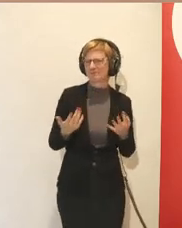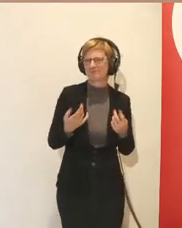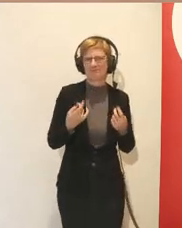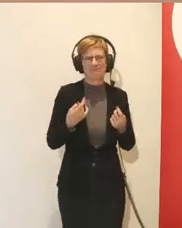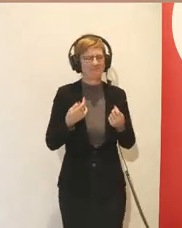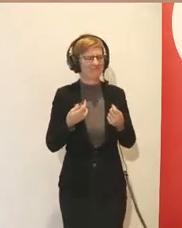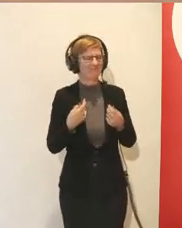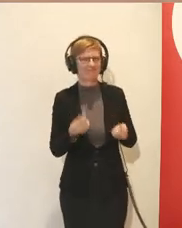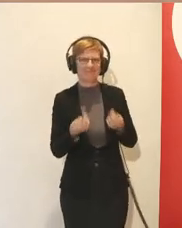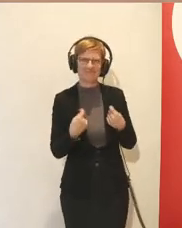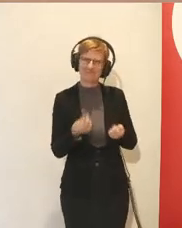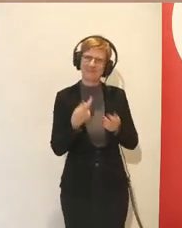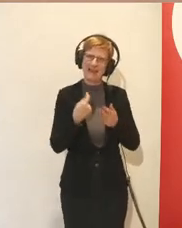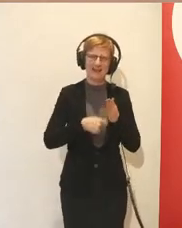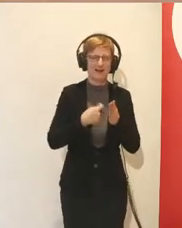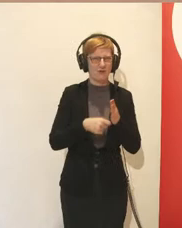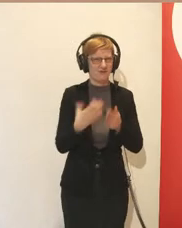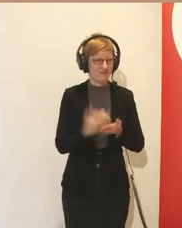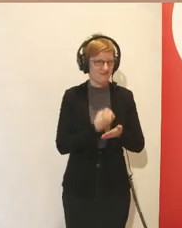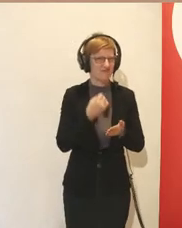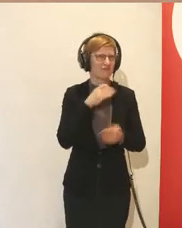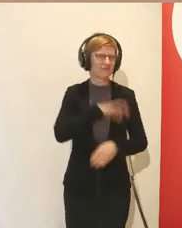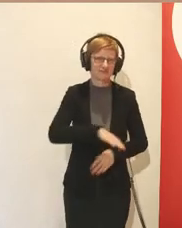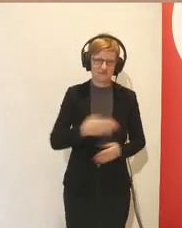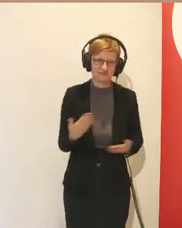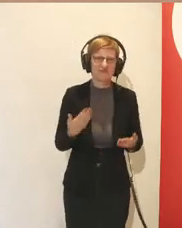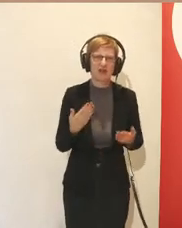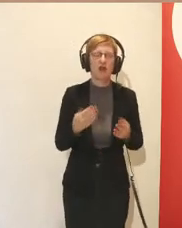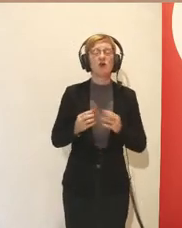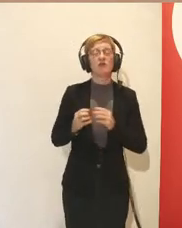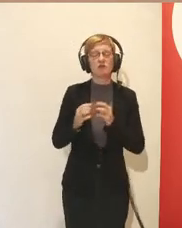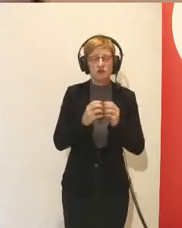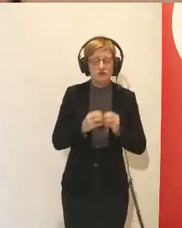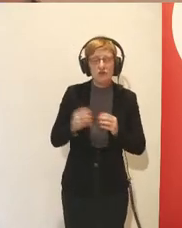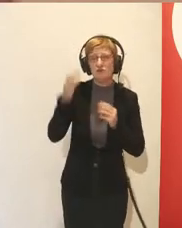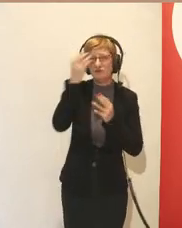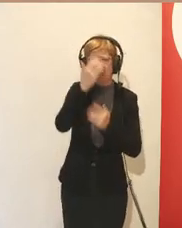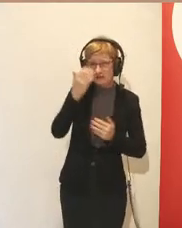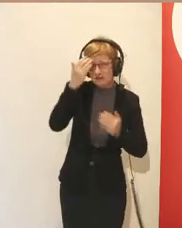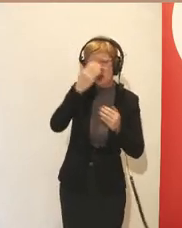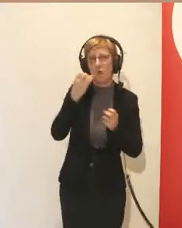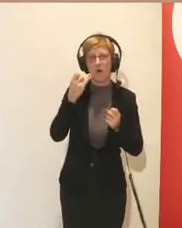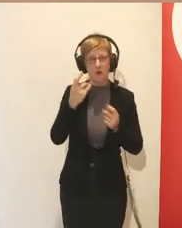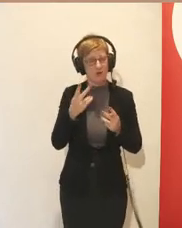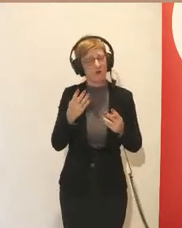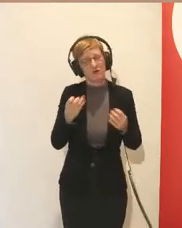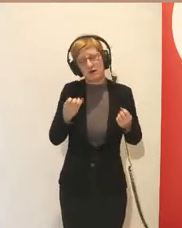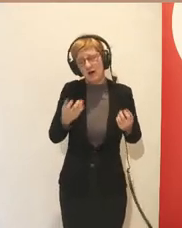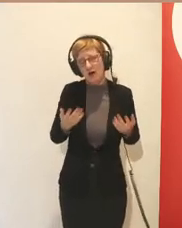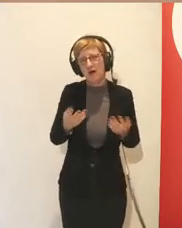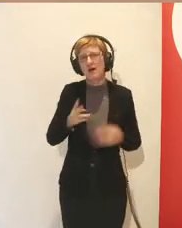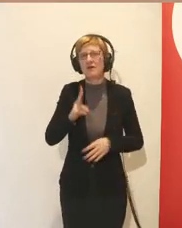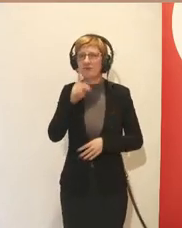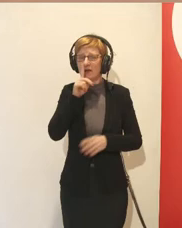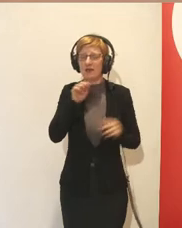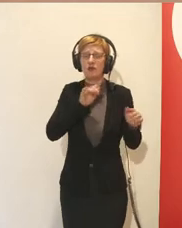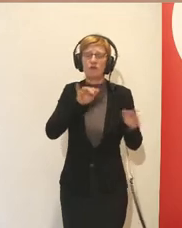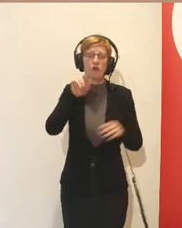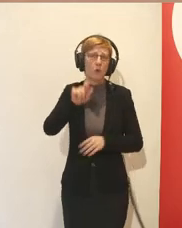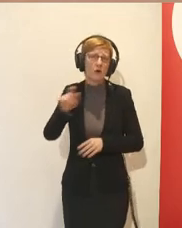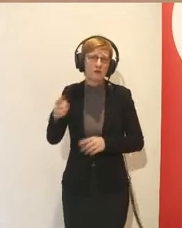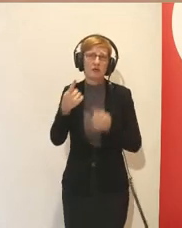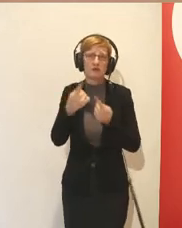bringen und es gilt auch der glaube an diese verschwörungs erzählung rolle also nicht alle menschen die da als als influenza innen